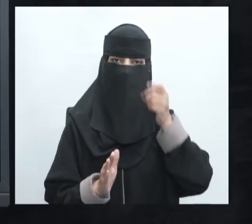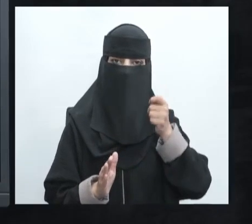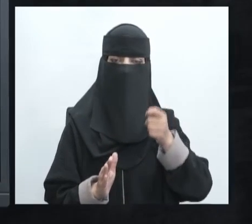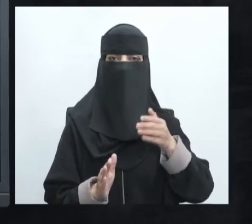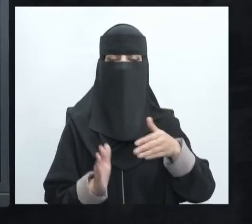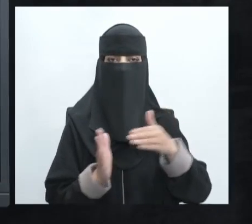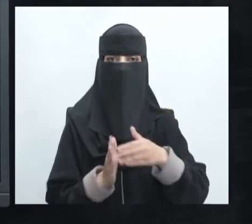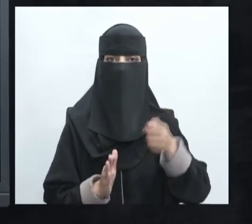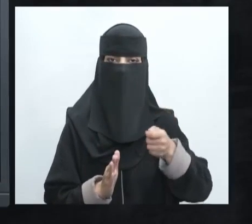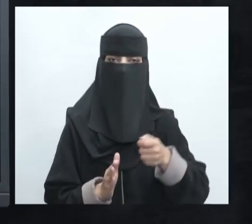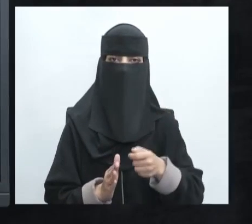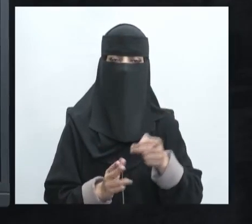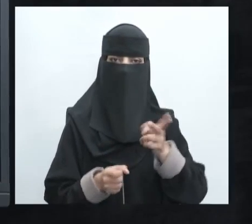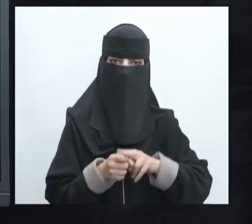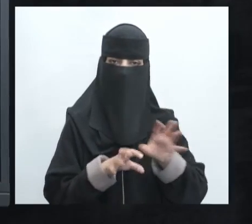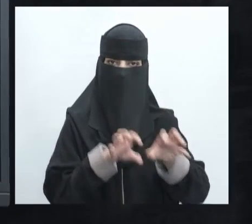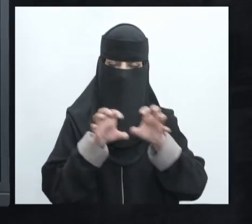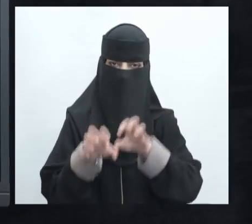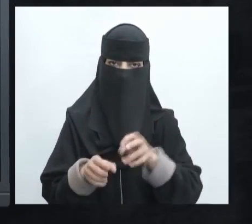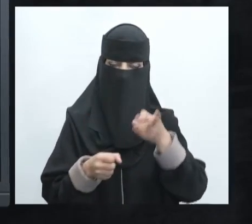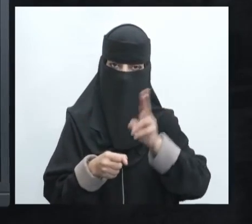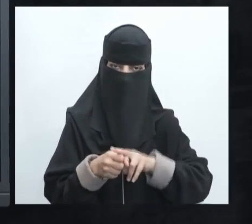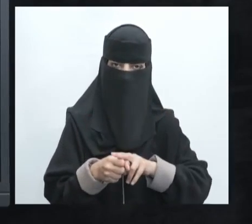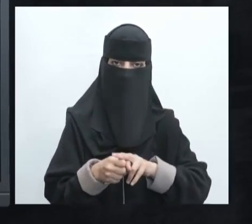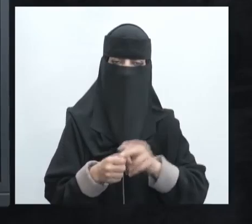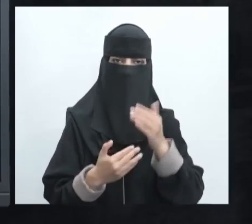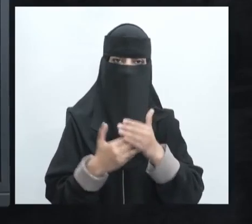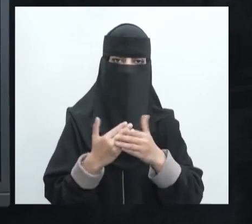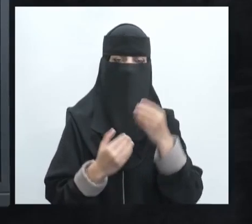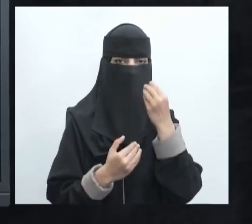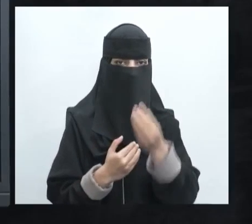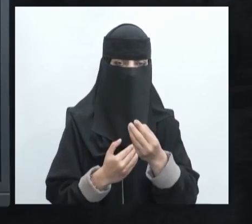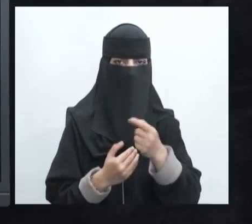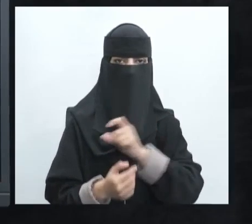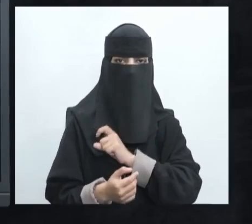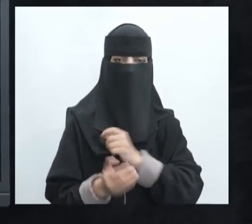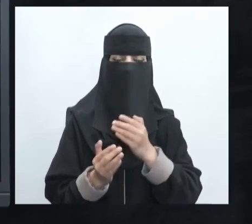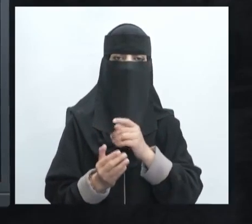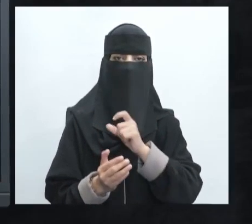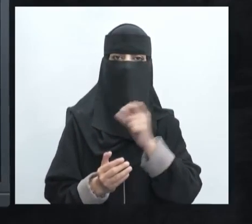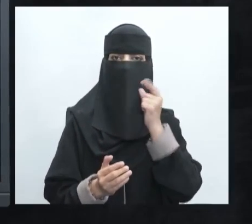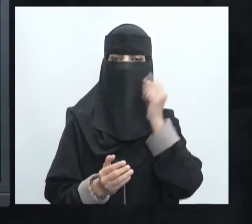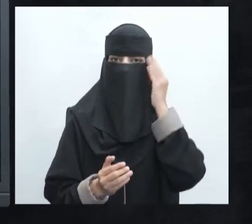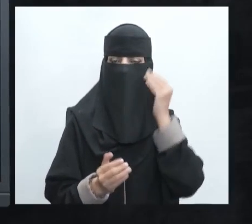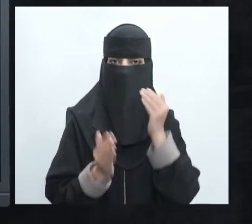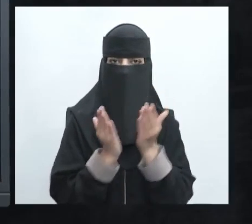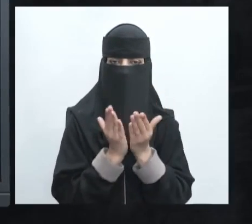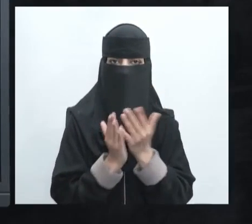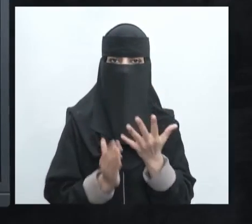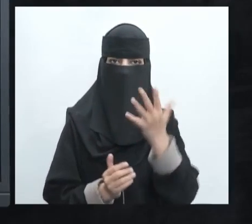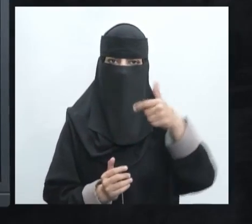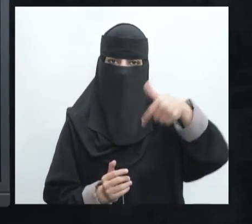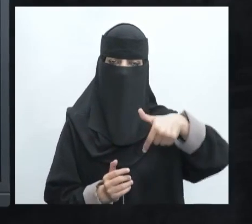والتسليم. عدنا إليكم من جديد، عدنا إليكم بكل الحب طلاب الصف الخامس الابتدائي